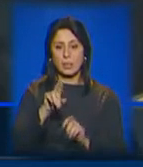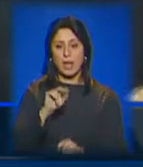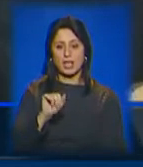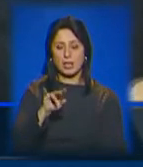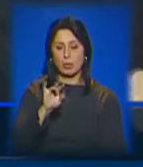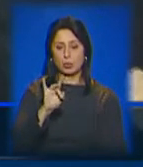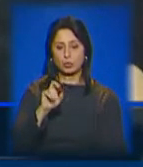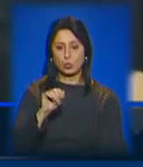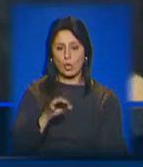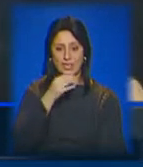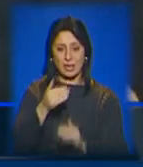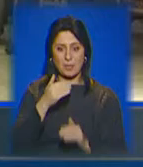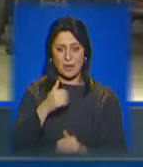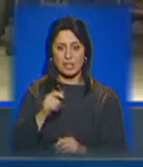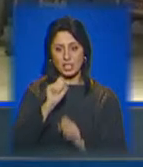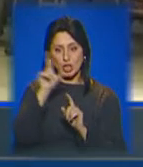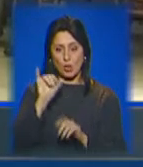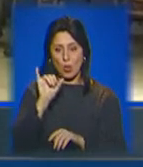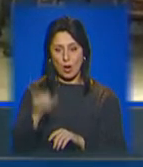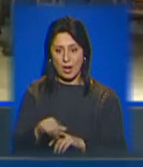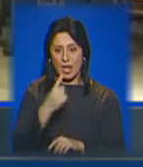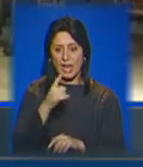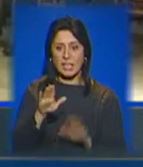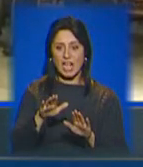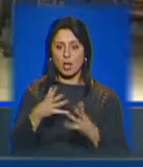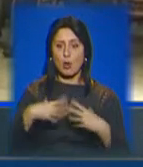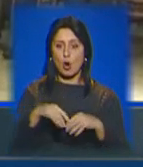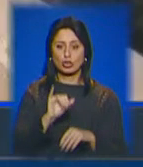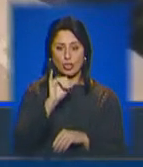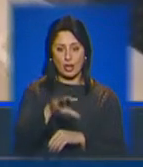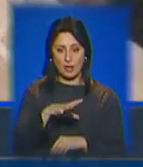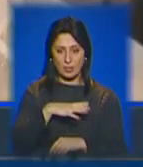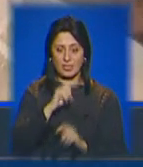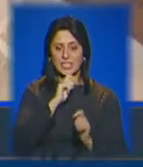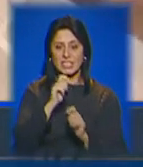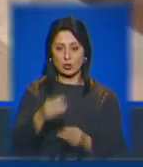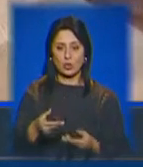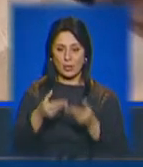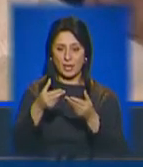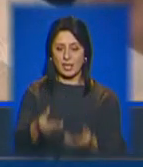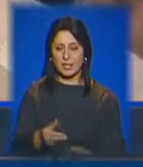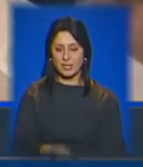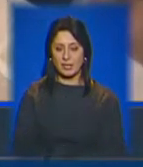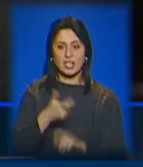Pata Burchuladze, Manande Sakurao Skolas da Ert-Ert Adgilobriv Ojakhs Ezvia, Romeltats Sachukhrebi Gadasta.